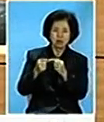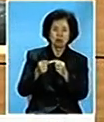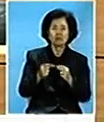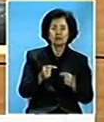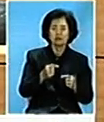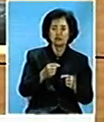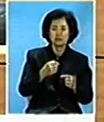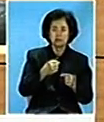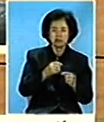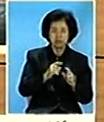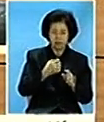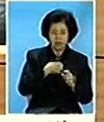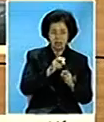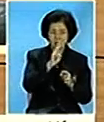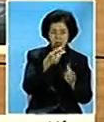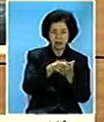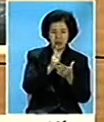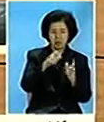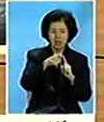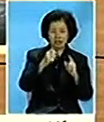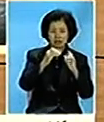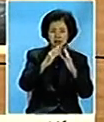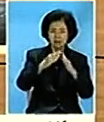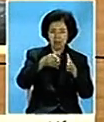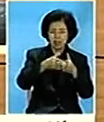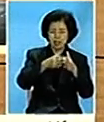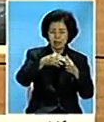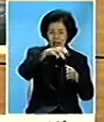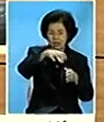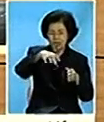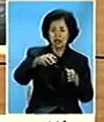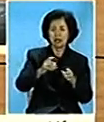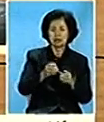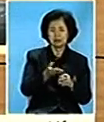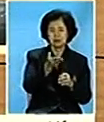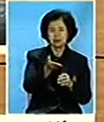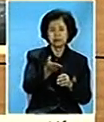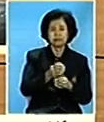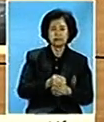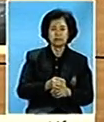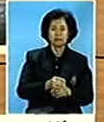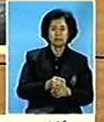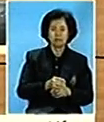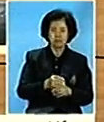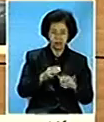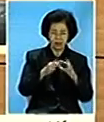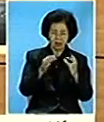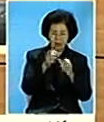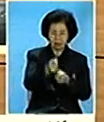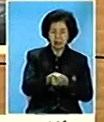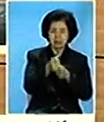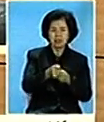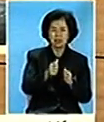ายหน่วยงานต้องการใช้ประโยชน์จากอาคารเหล่านั้นสามารถใช้ประโยชน์ได้ครับท่านประธานครับท่านประธานครับเรื่องการเกษตรซึ่งทุกค